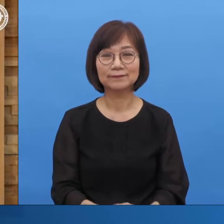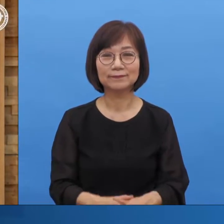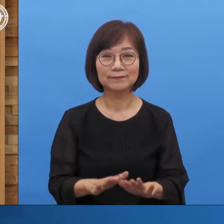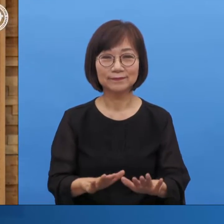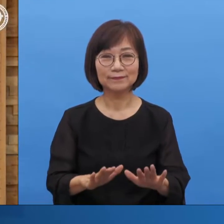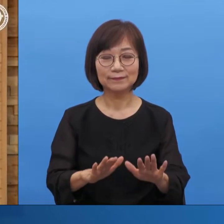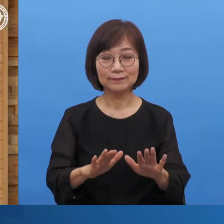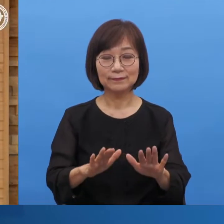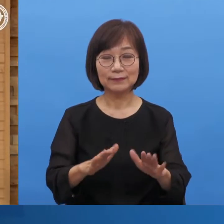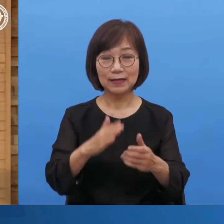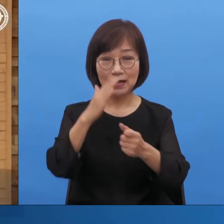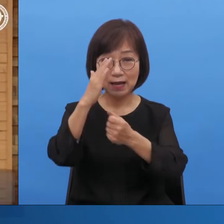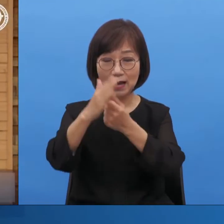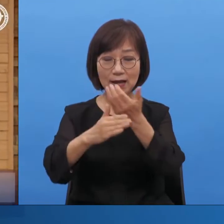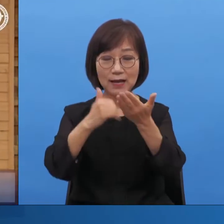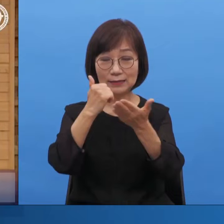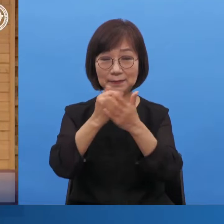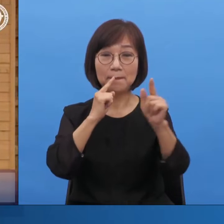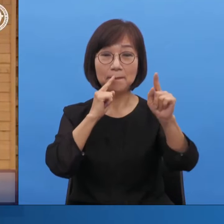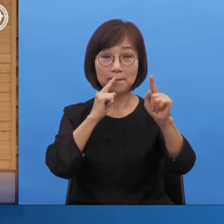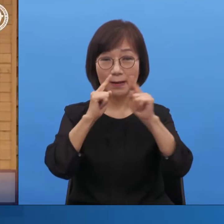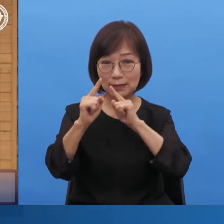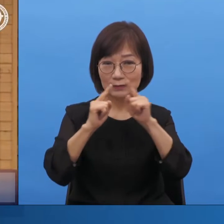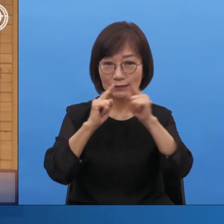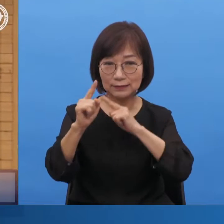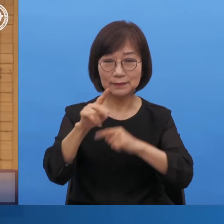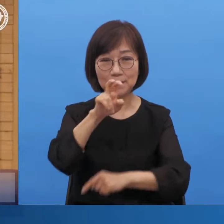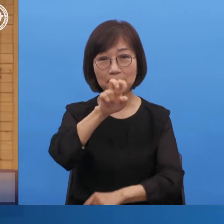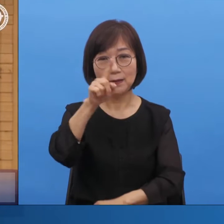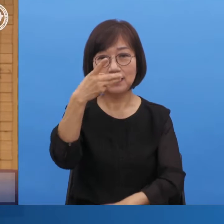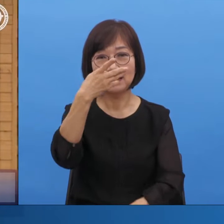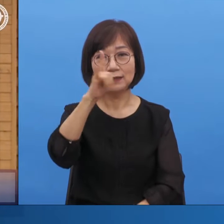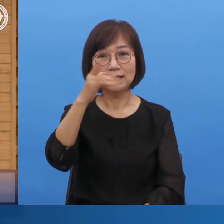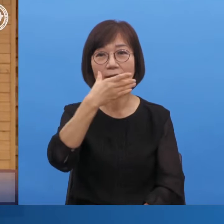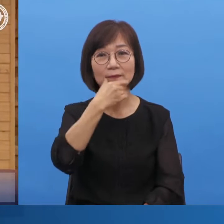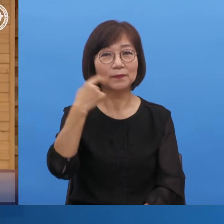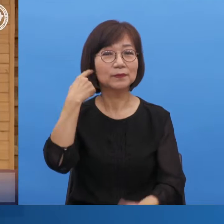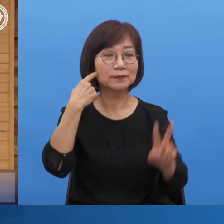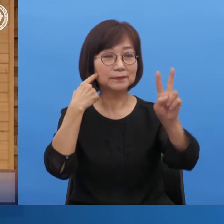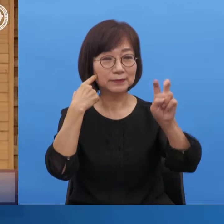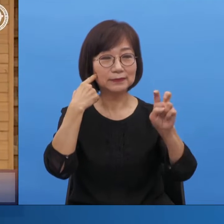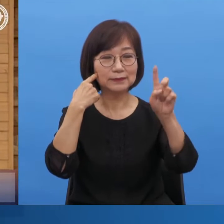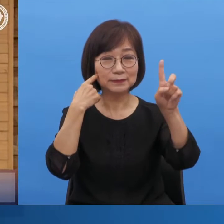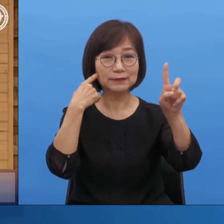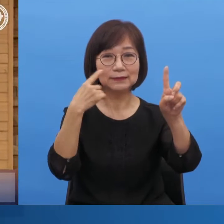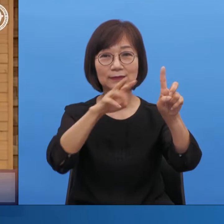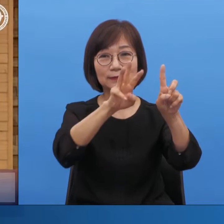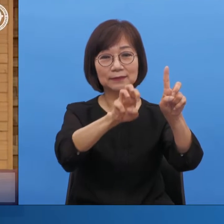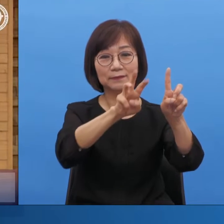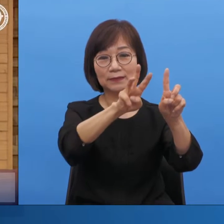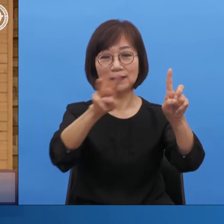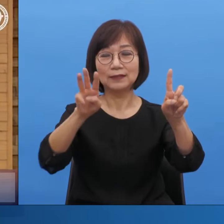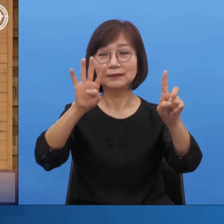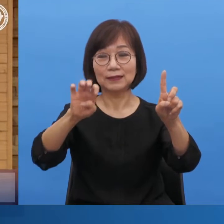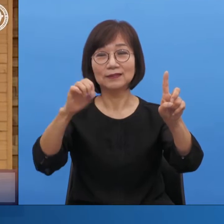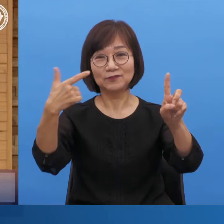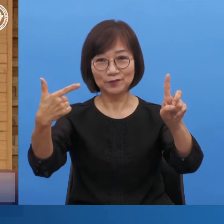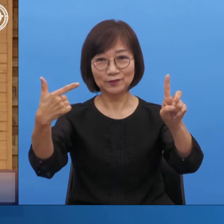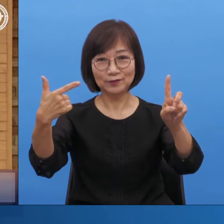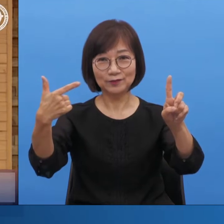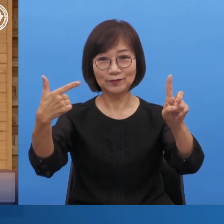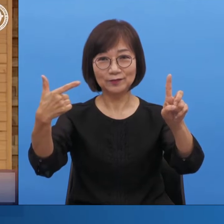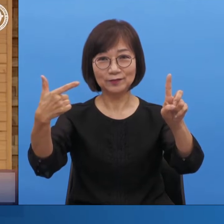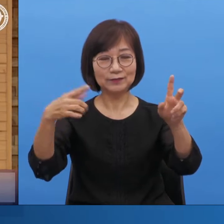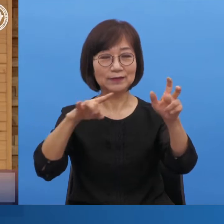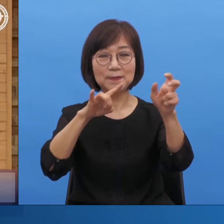이번 주간에 주시는 영원한 하나님의 은혜의 말씀은 마태복음 21장 33절에서 46절 말씀입니다. The eternal covenant word that God has